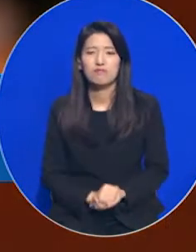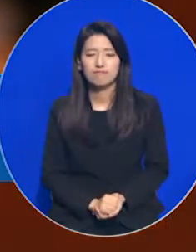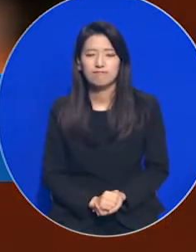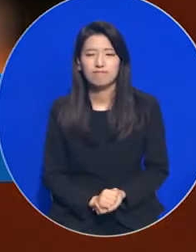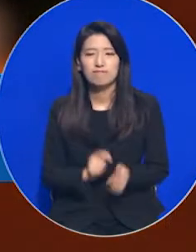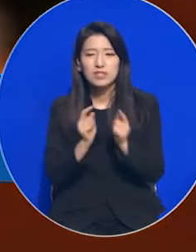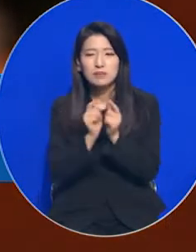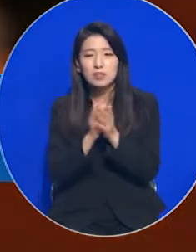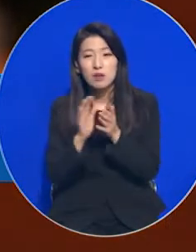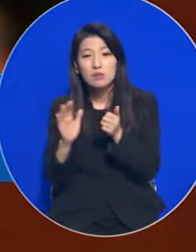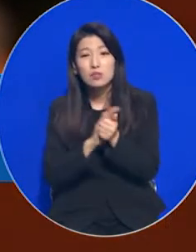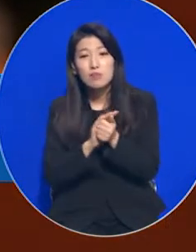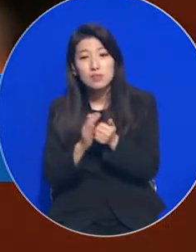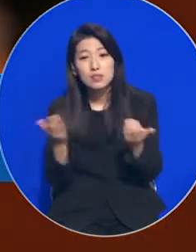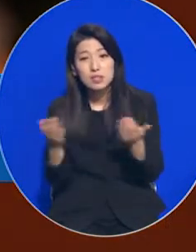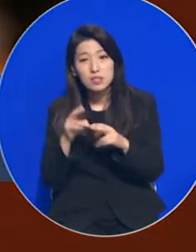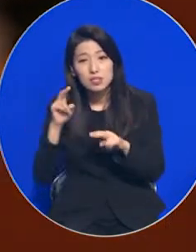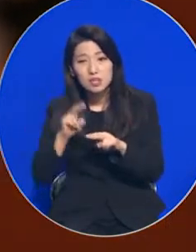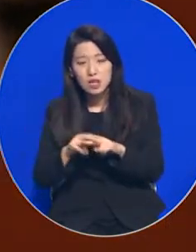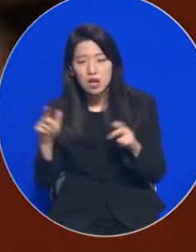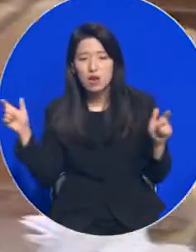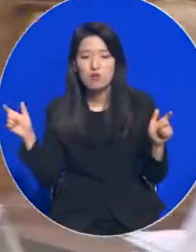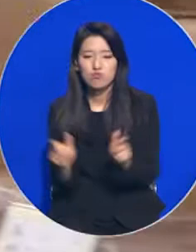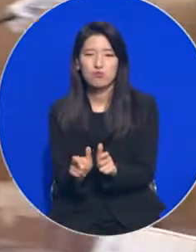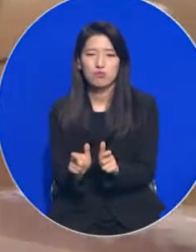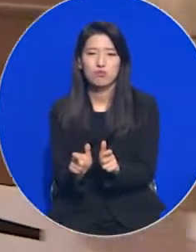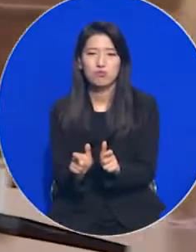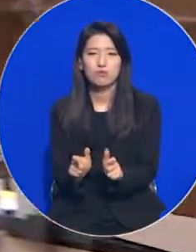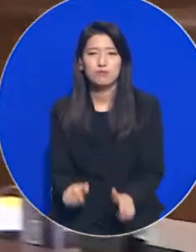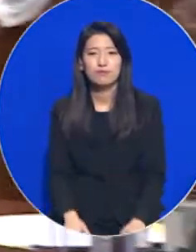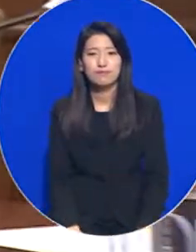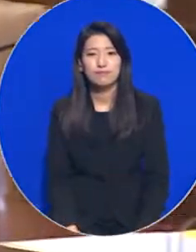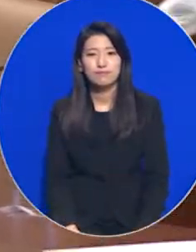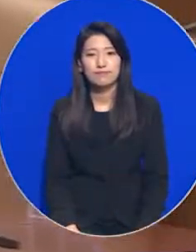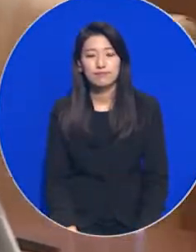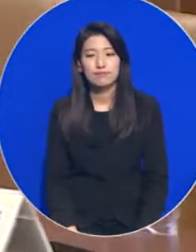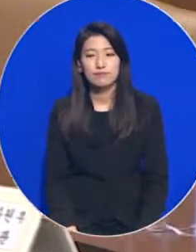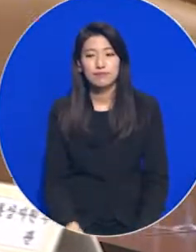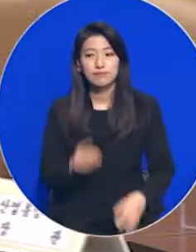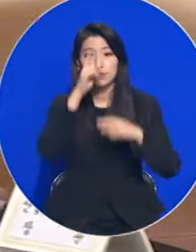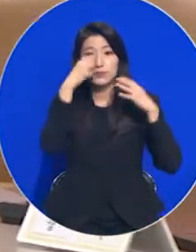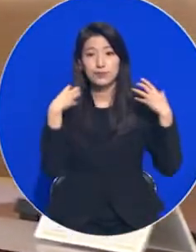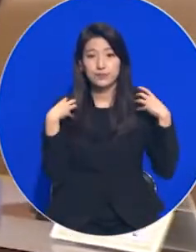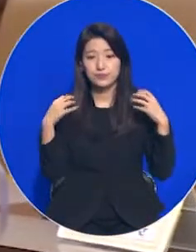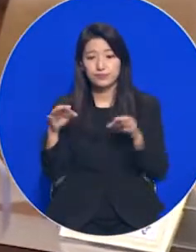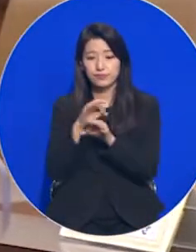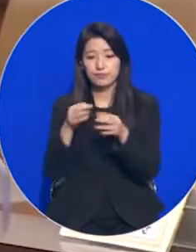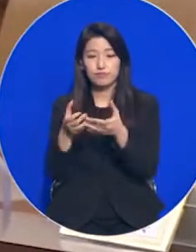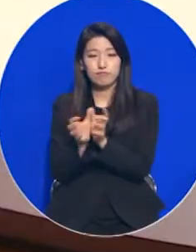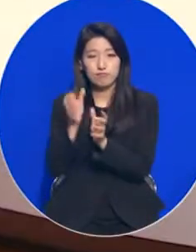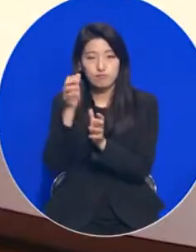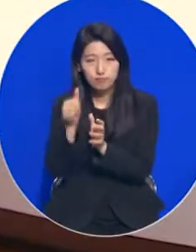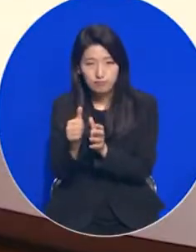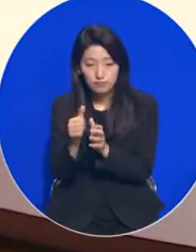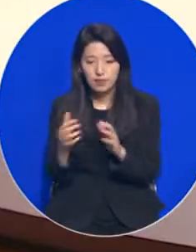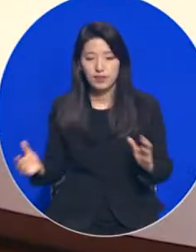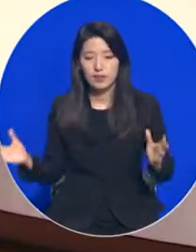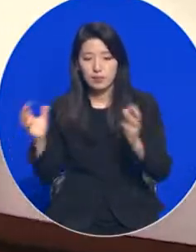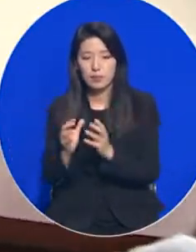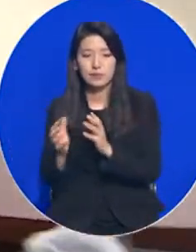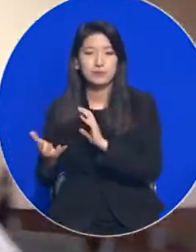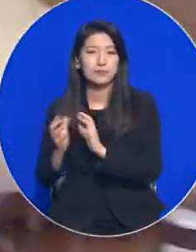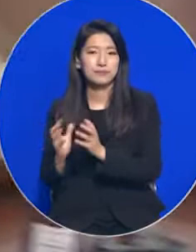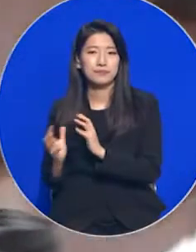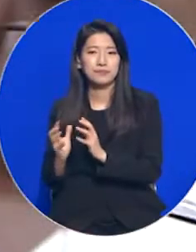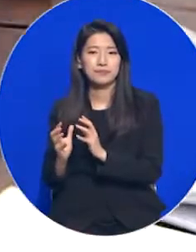인한 서비스 업종의 고용 충격이 집중됐습니다. 정부가 홍남기 경제부총리 주재로 관계장관 회의와 비상경제중대본